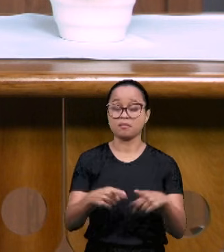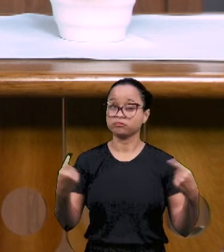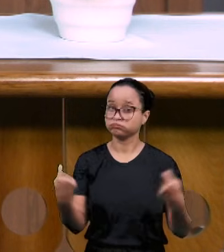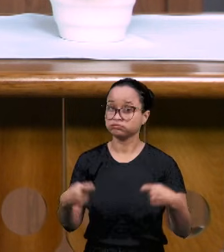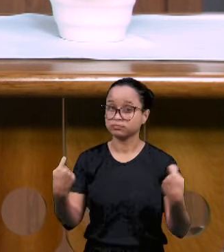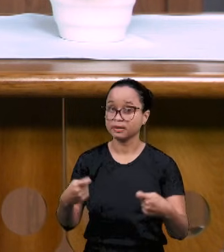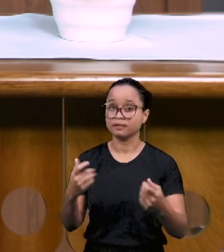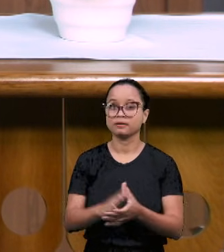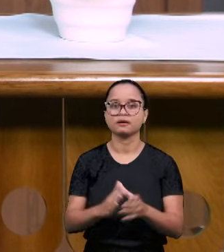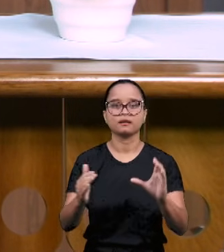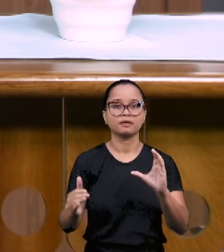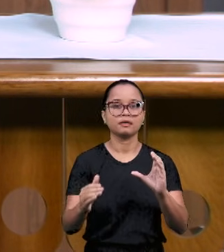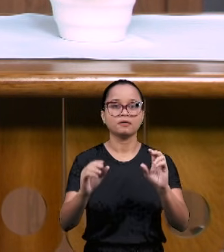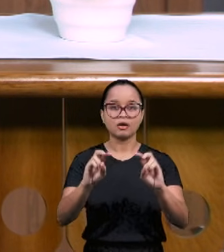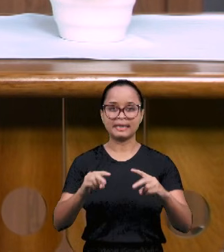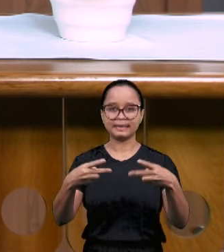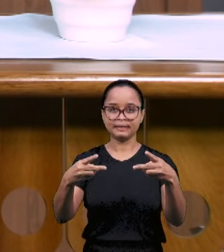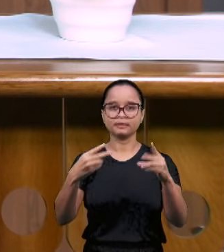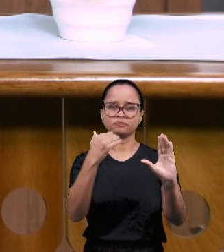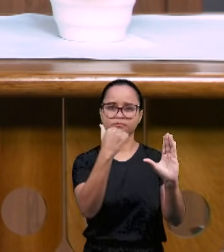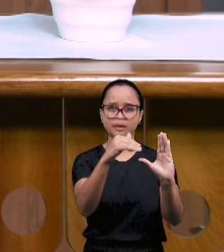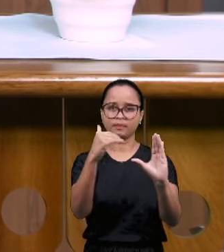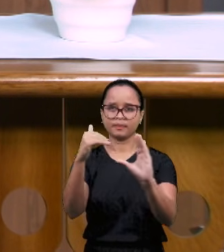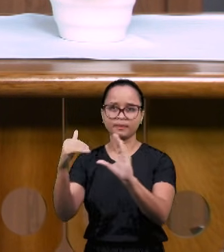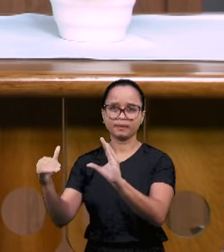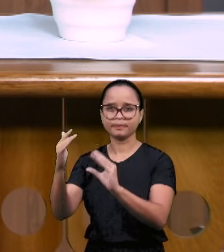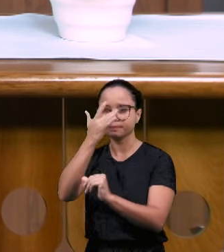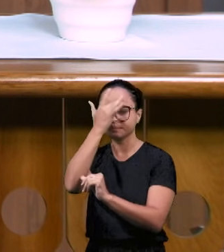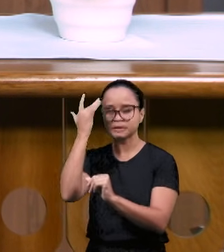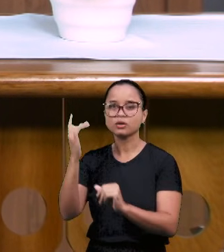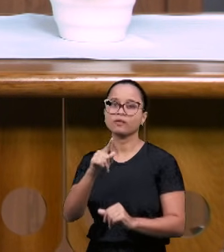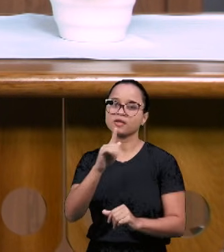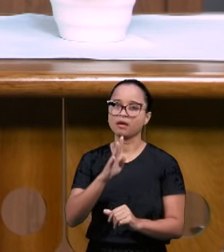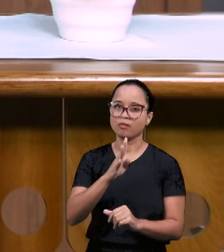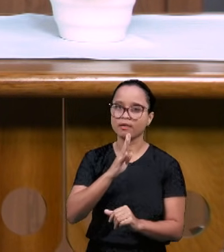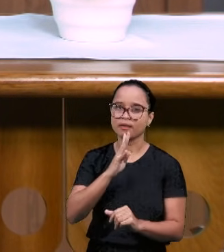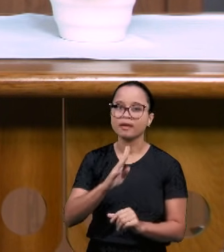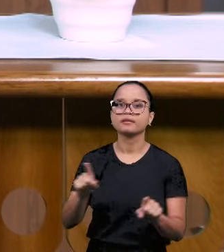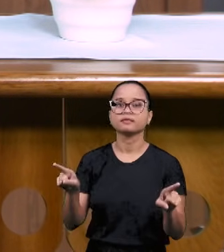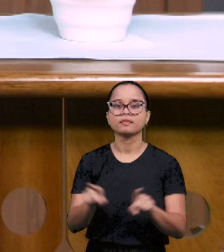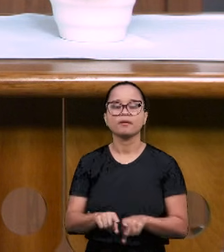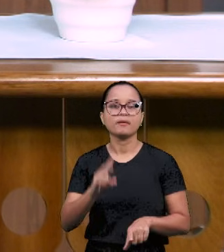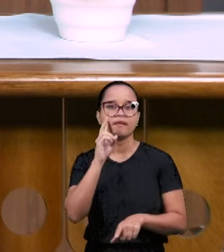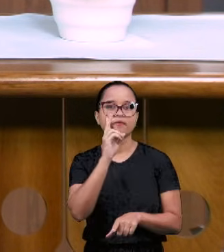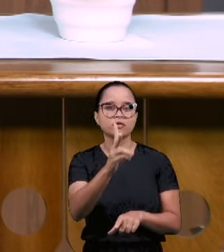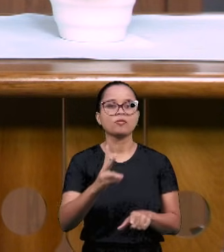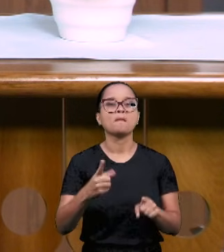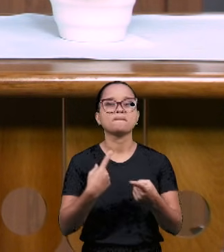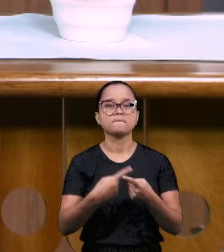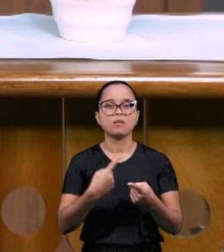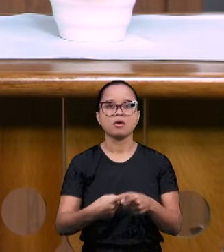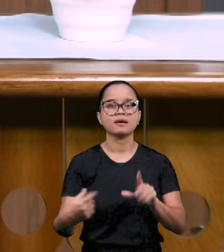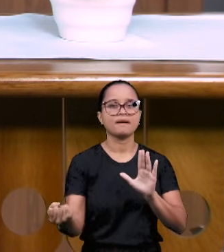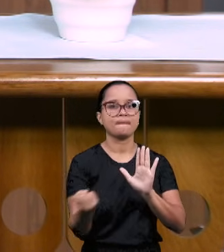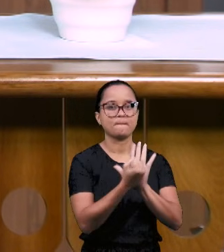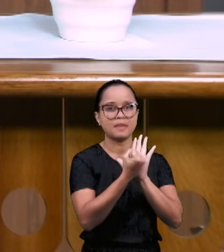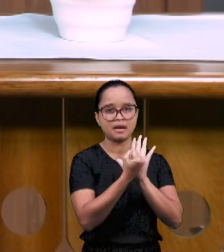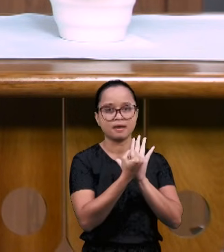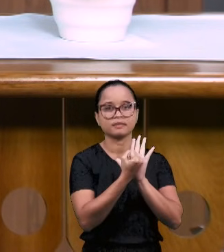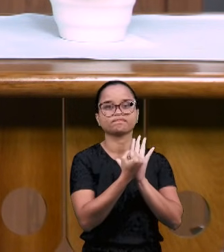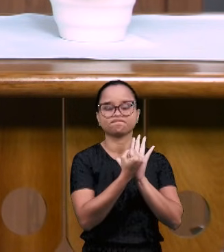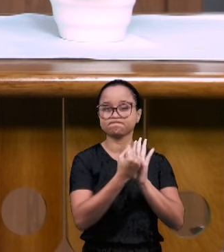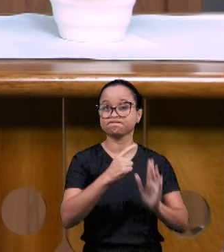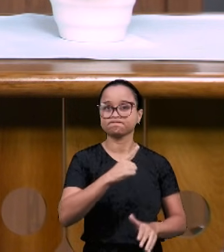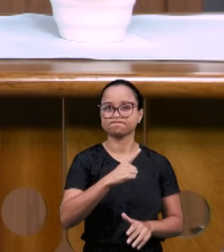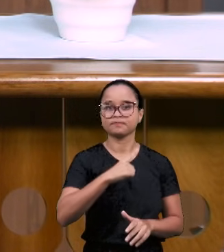Vous devez envoyer le lien à des personnes que vous connaissez afin qu'elles assistent aussi, parce que c'est marquant la compréhension de